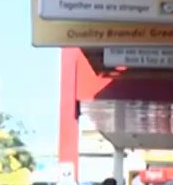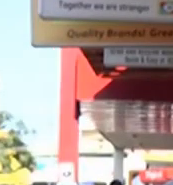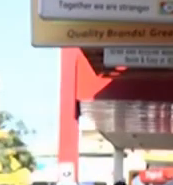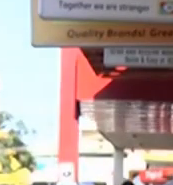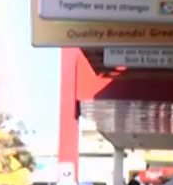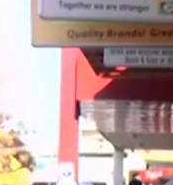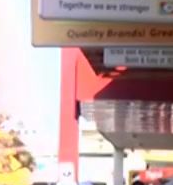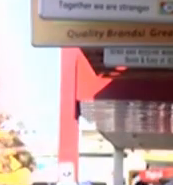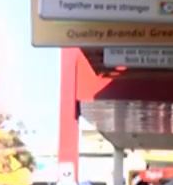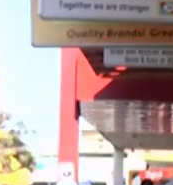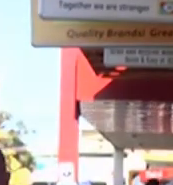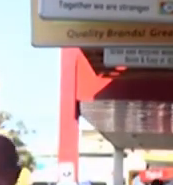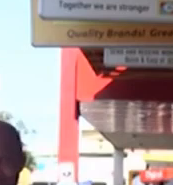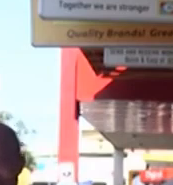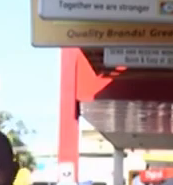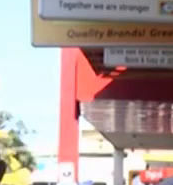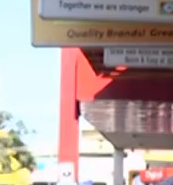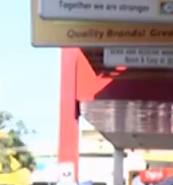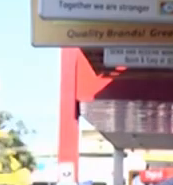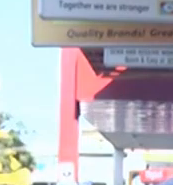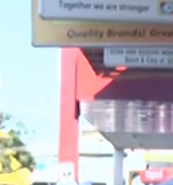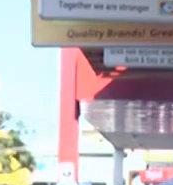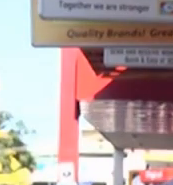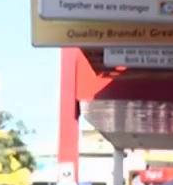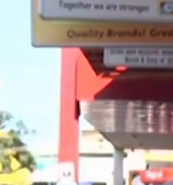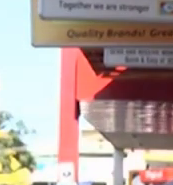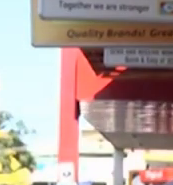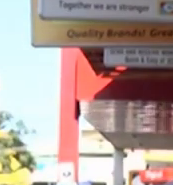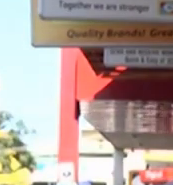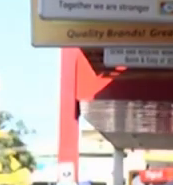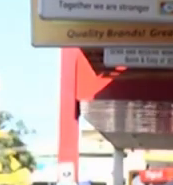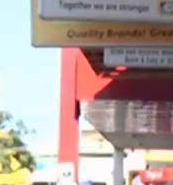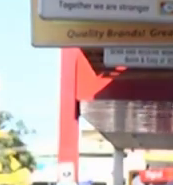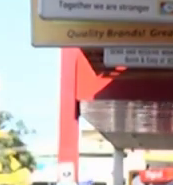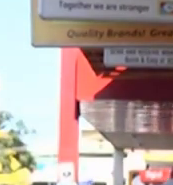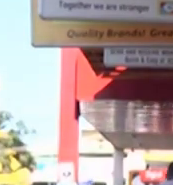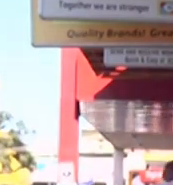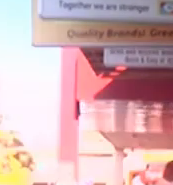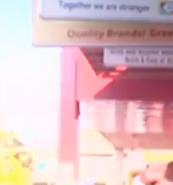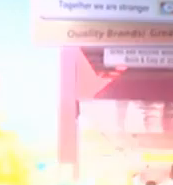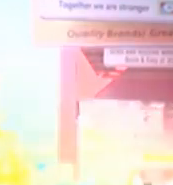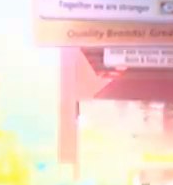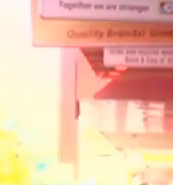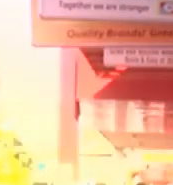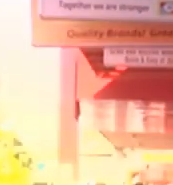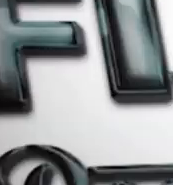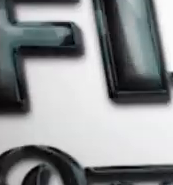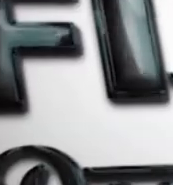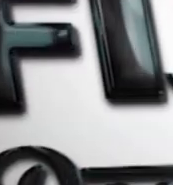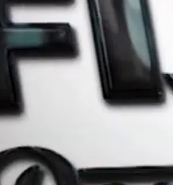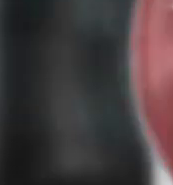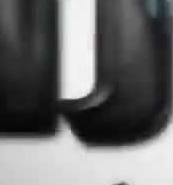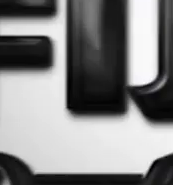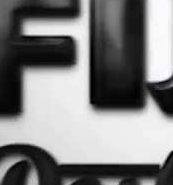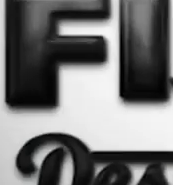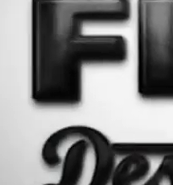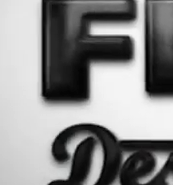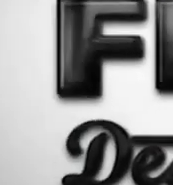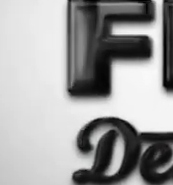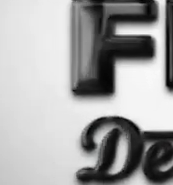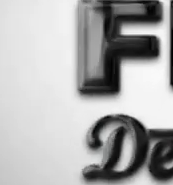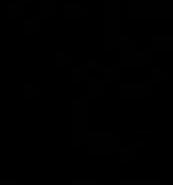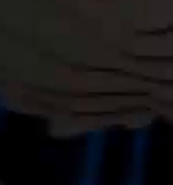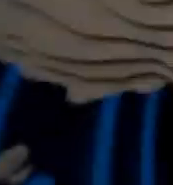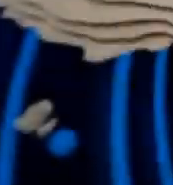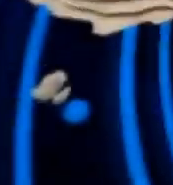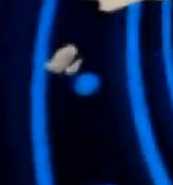Baik tu dia jadi mereka tahu रेडियो फिजी बहुत रेडियो फिजी रोज सुनता हूँ. रेडियो फीजी 2 देश